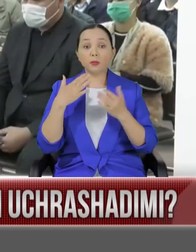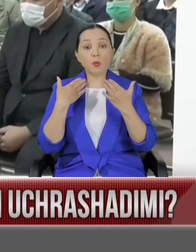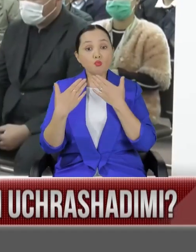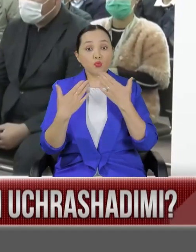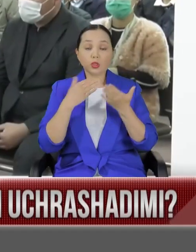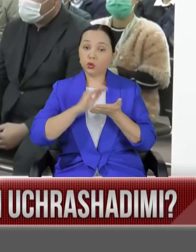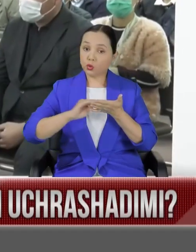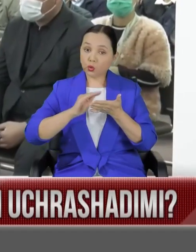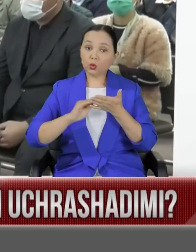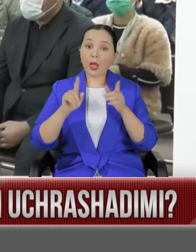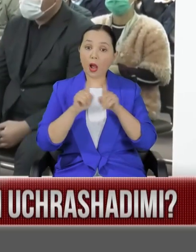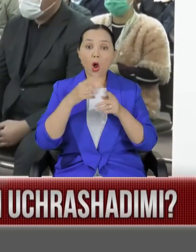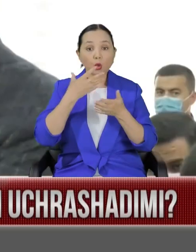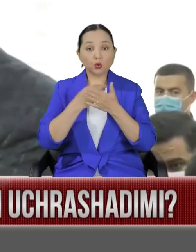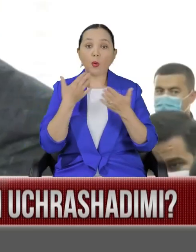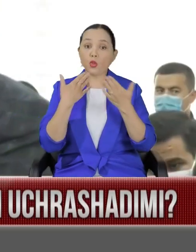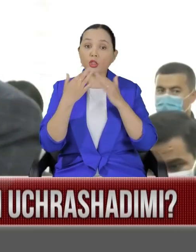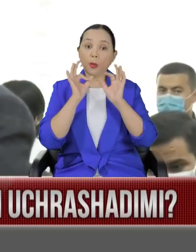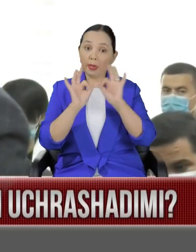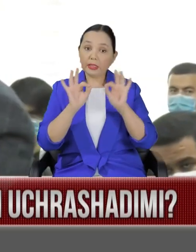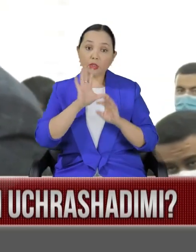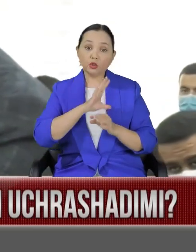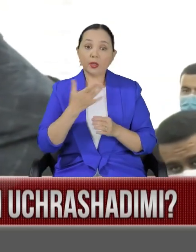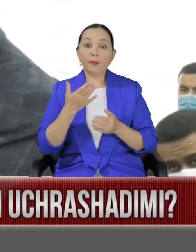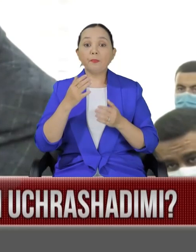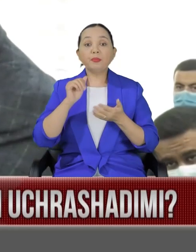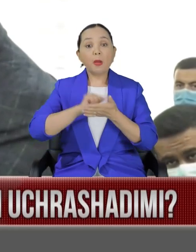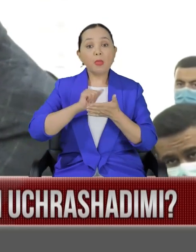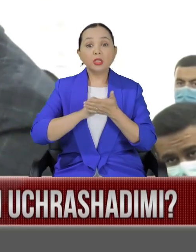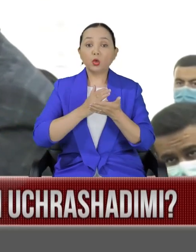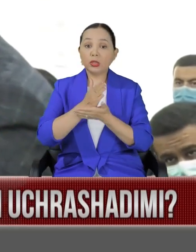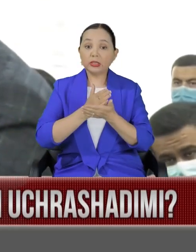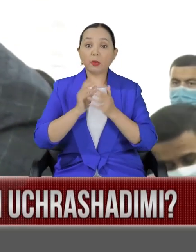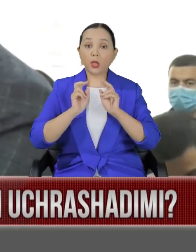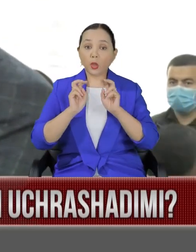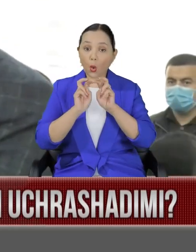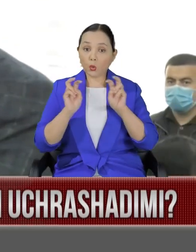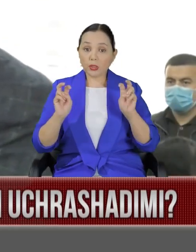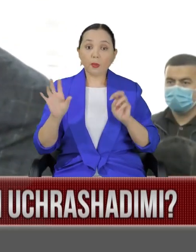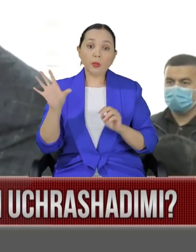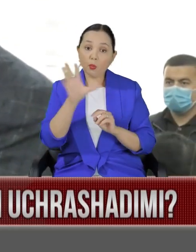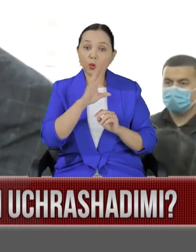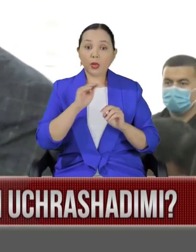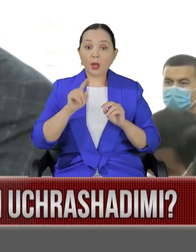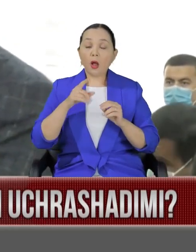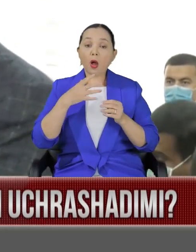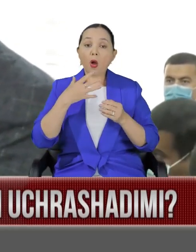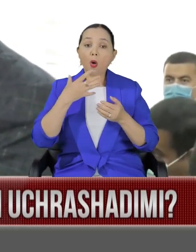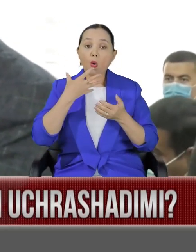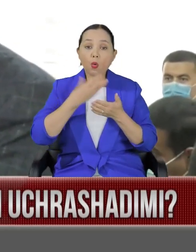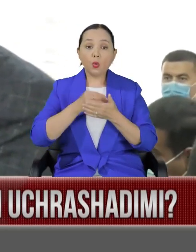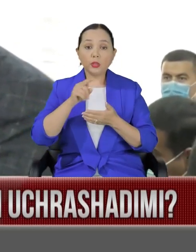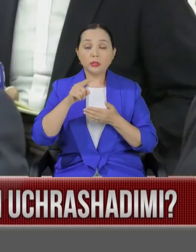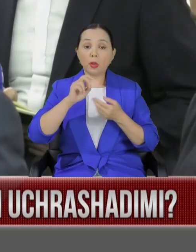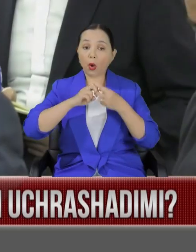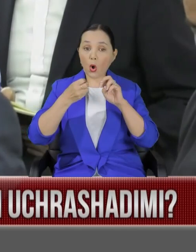munosabatlarga jurnalistlar ham o'z munosabatini bildirishdi. Matbuot xizmatlari o'tiribdi bu yerda. Hammasi o'zini qobig'ida